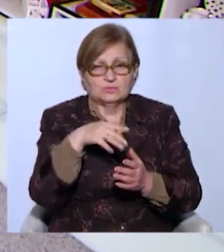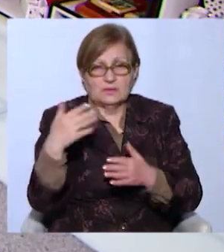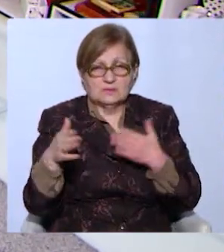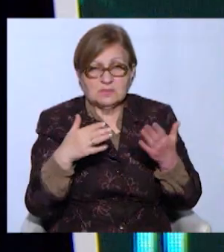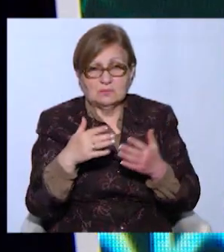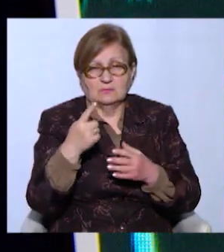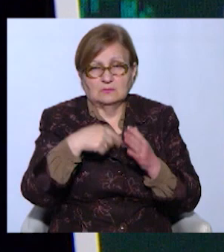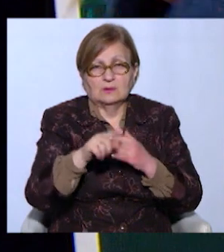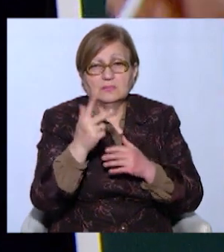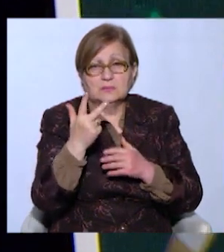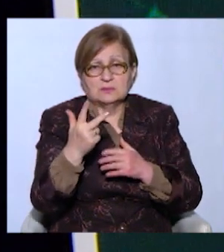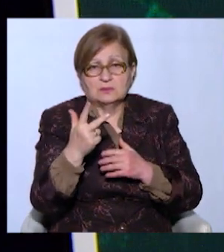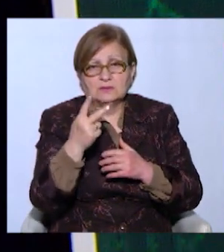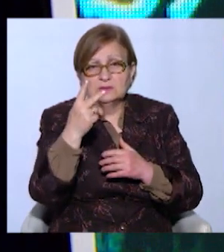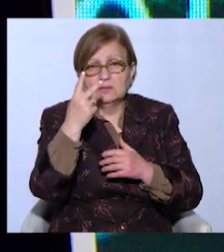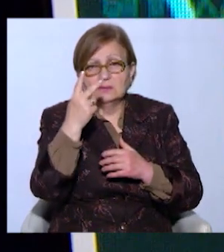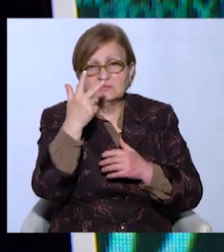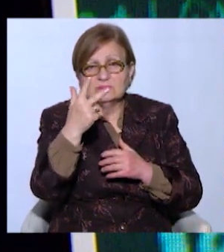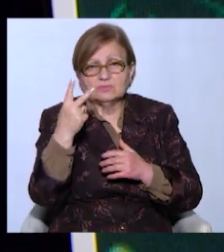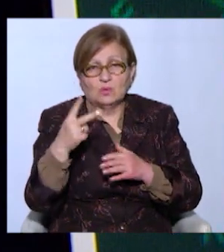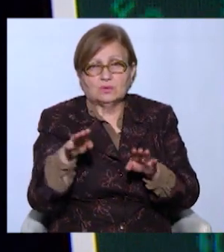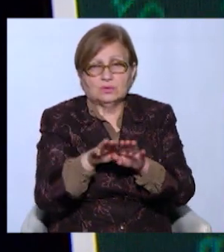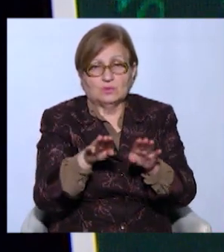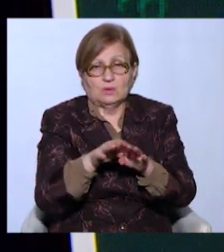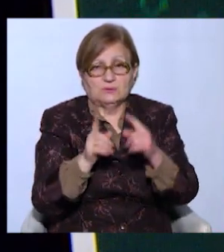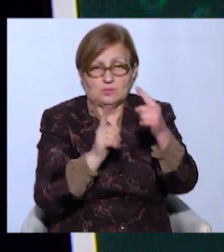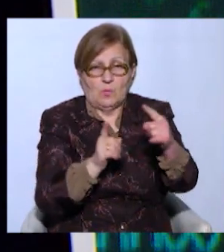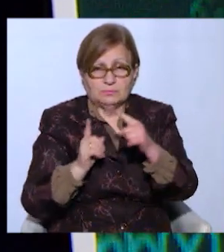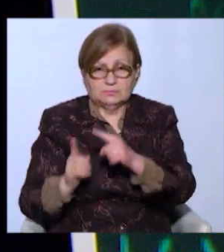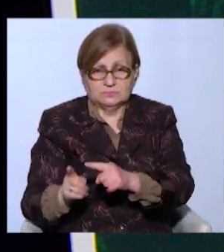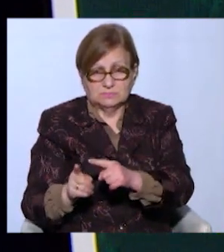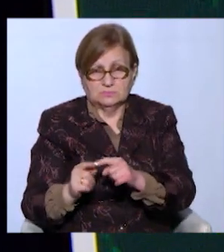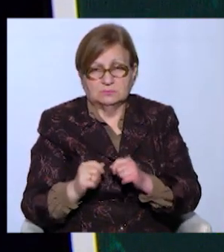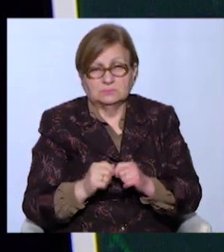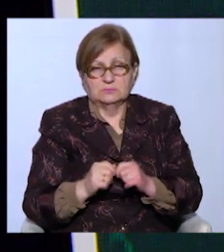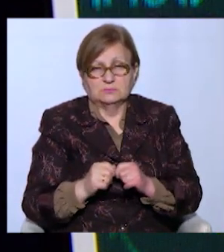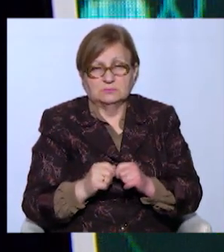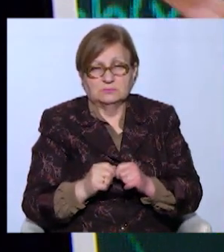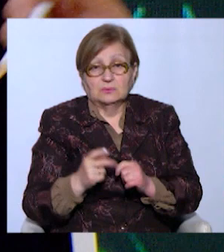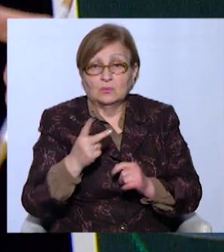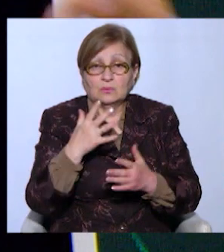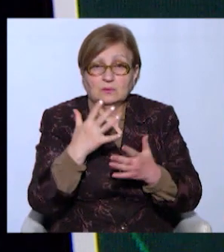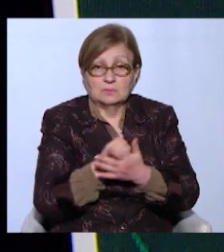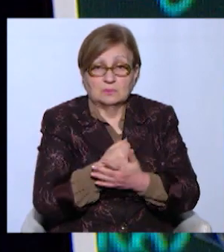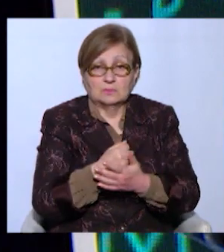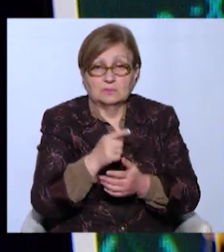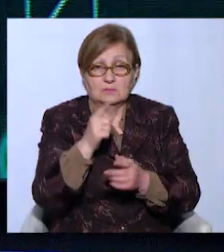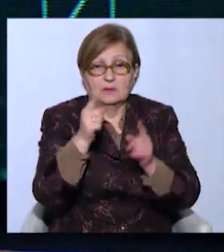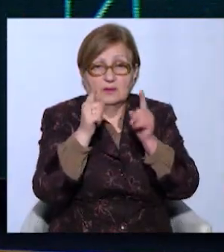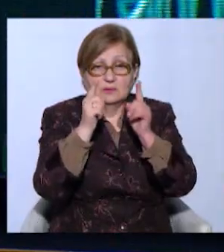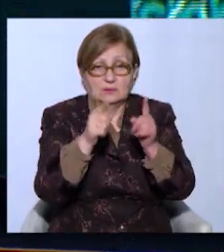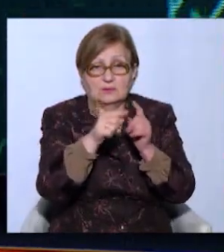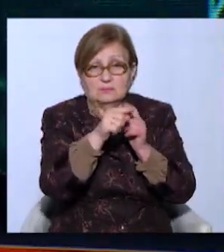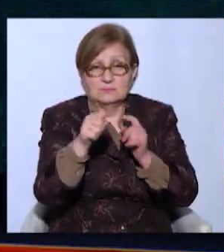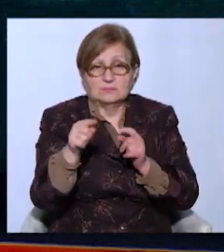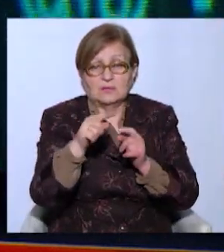ჰიპოტენუზას 3-ის ტოლ მონაკვეთებად ყოფს და უნდა ვიპოვოთ აი ამ ჩახაზული წრეწირის